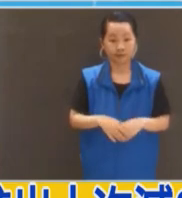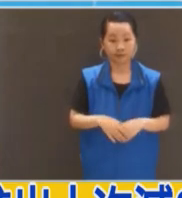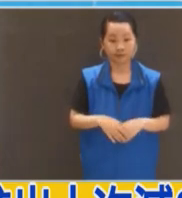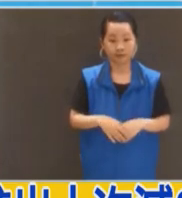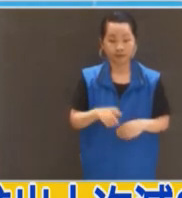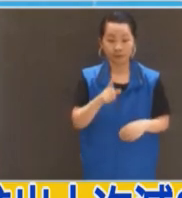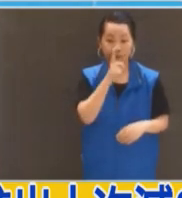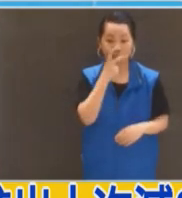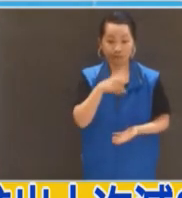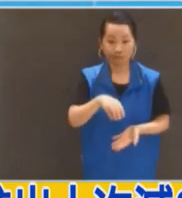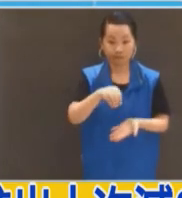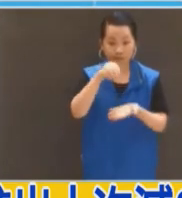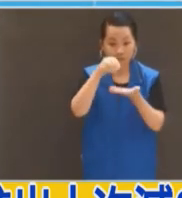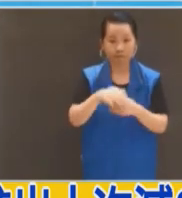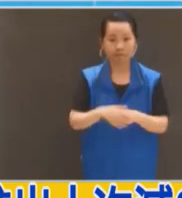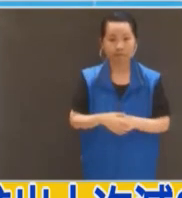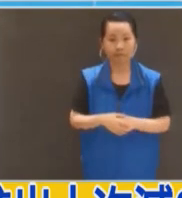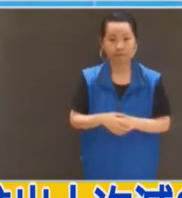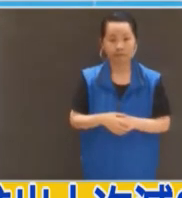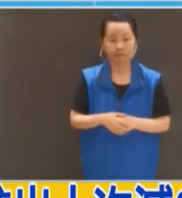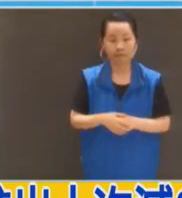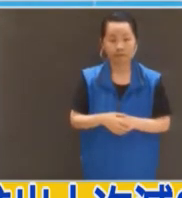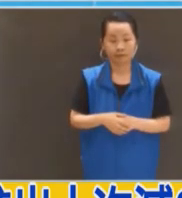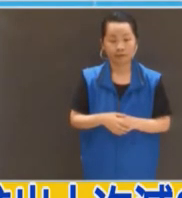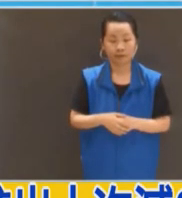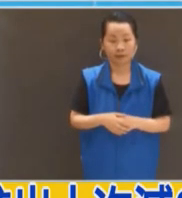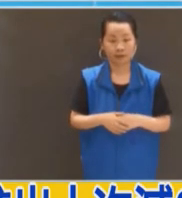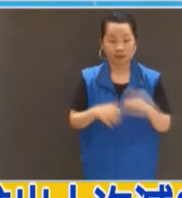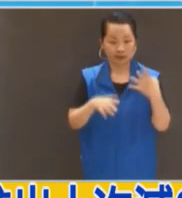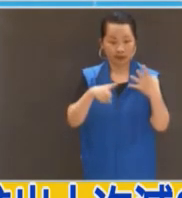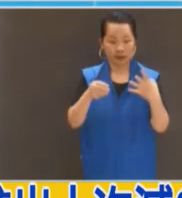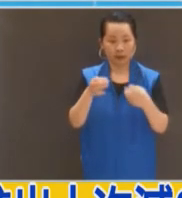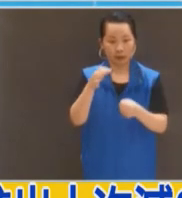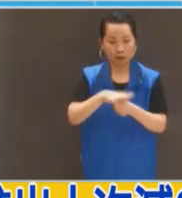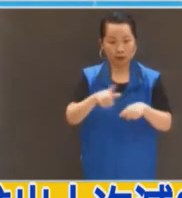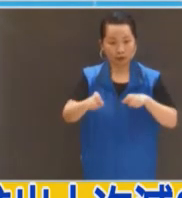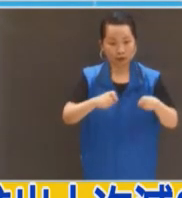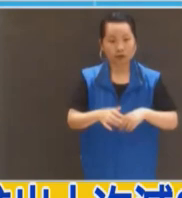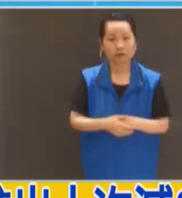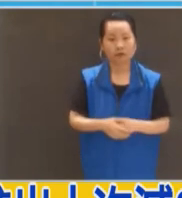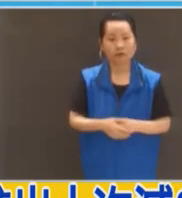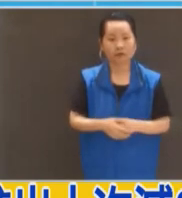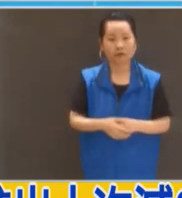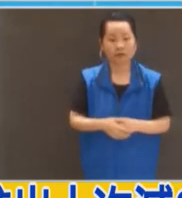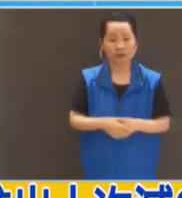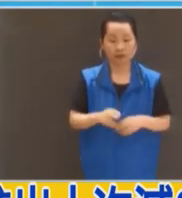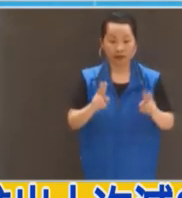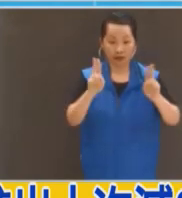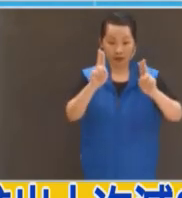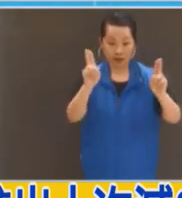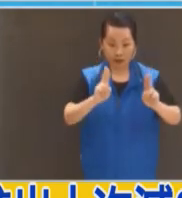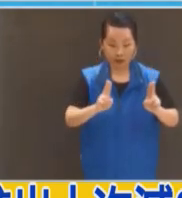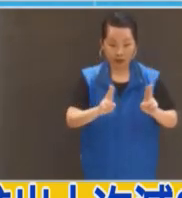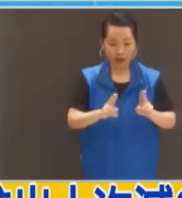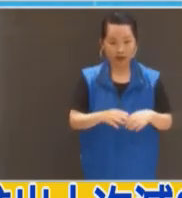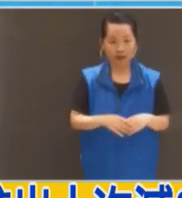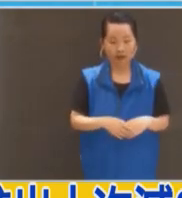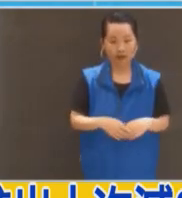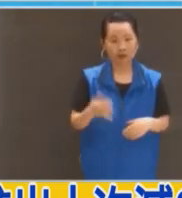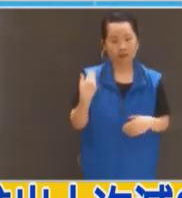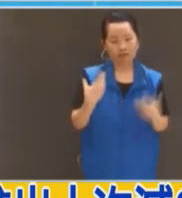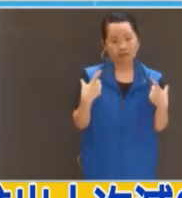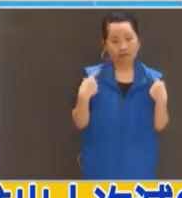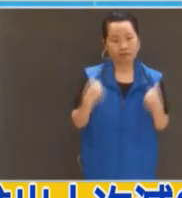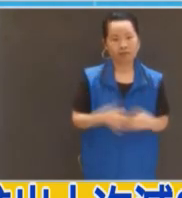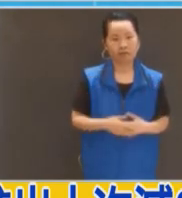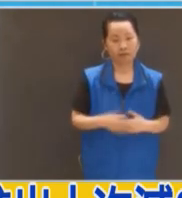特别讲纾困4.0的精进方案，包括6月不实施夏季电价，我们新北在住宅用